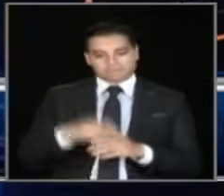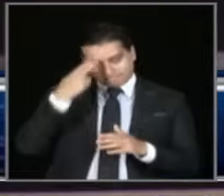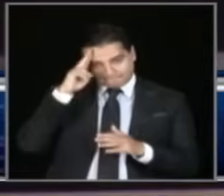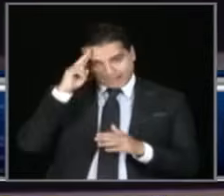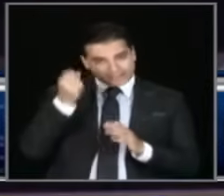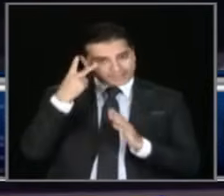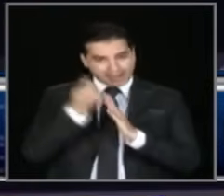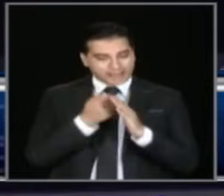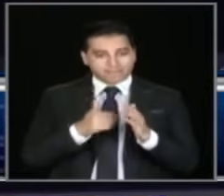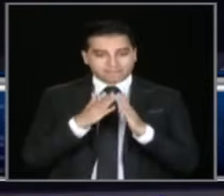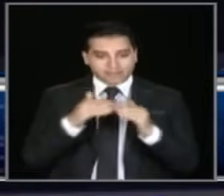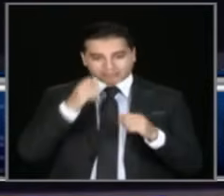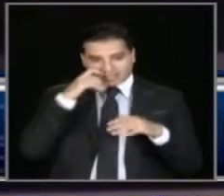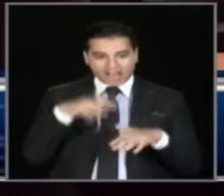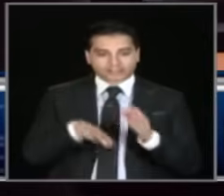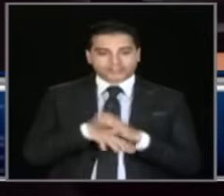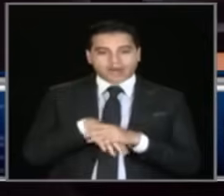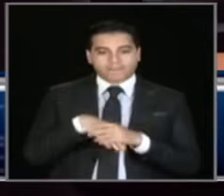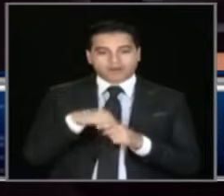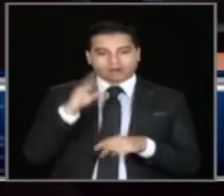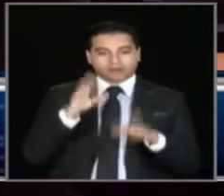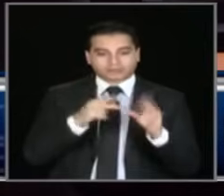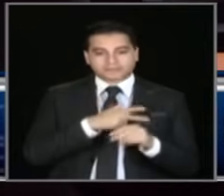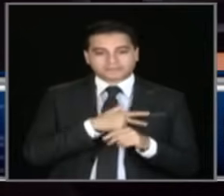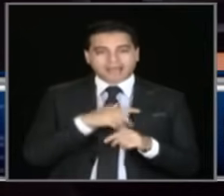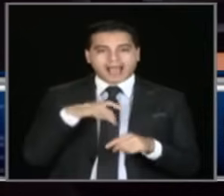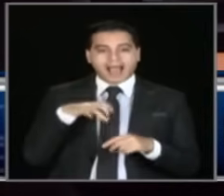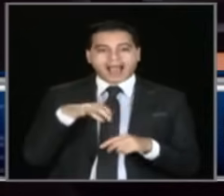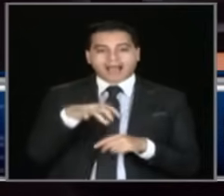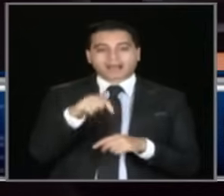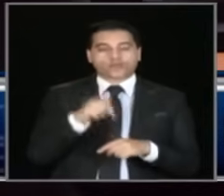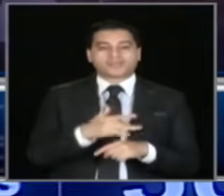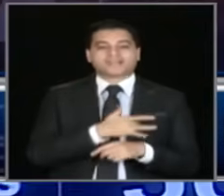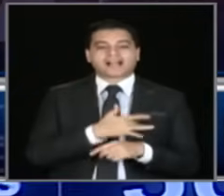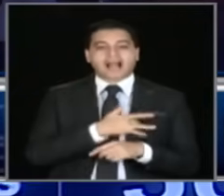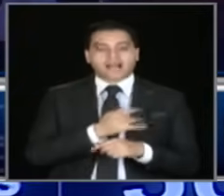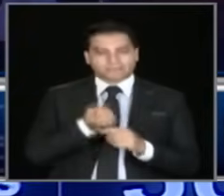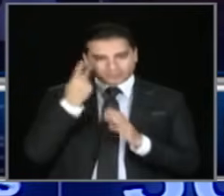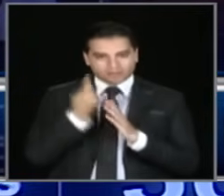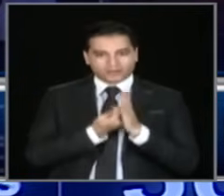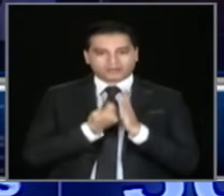من هو الكاتب المصري المعاصر مؤلف رواية عنكبوت في القلب؟